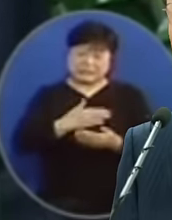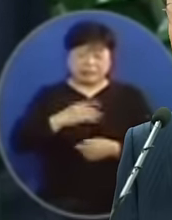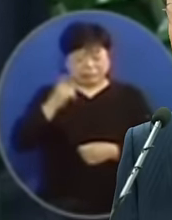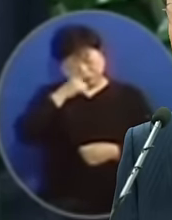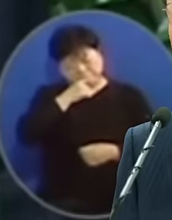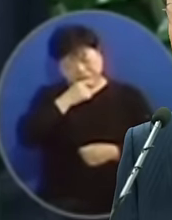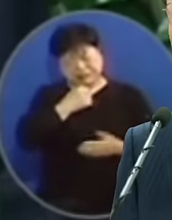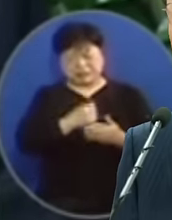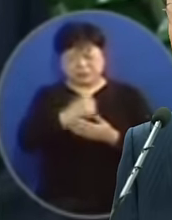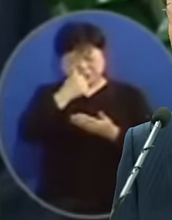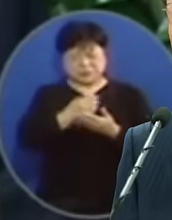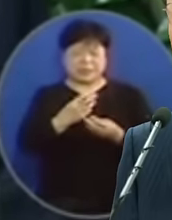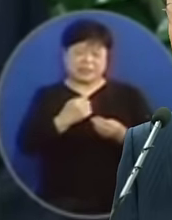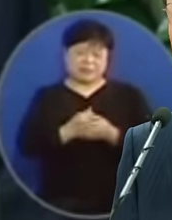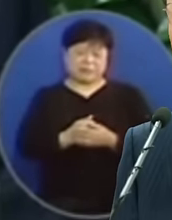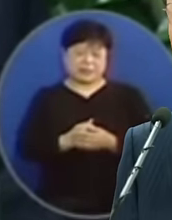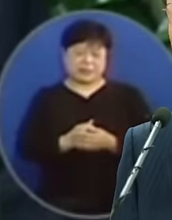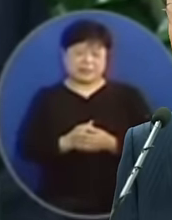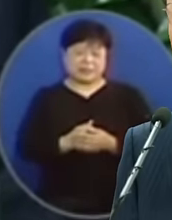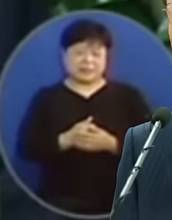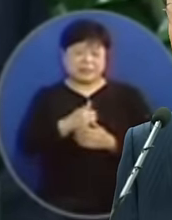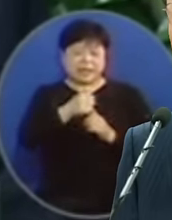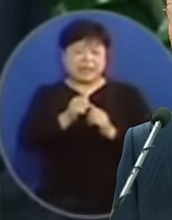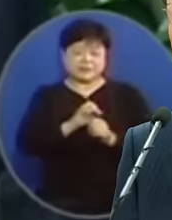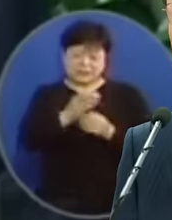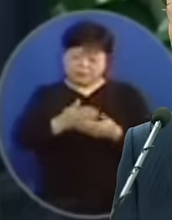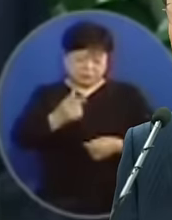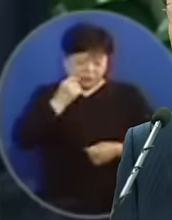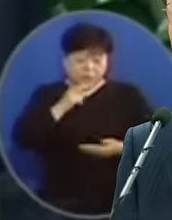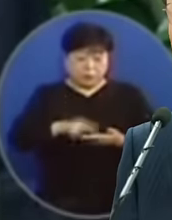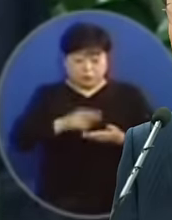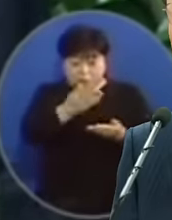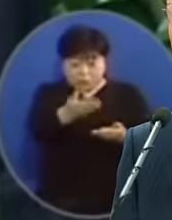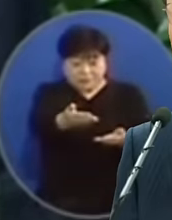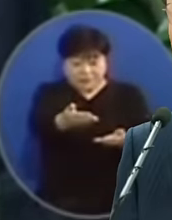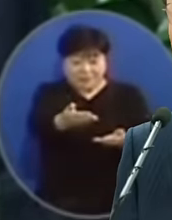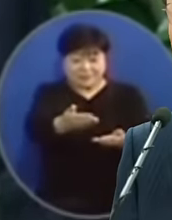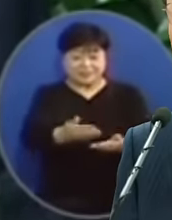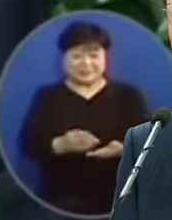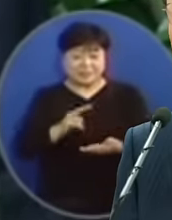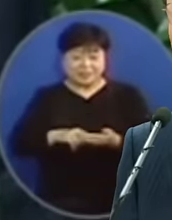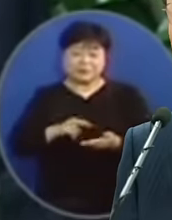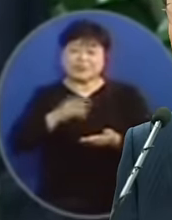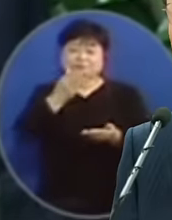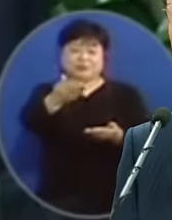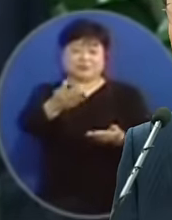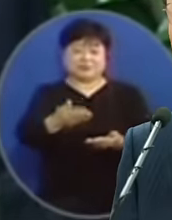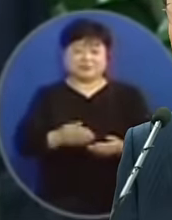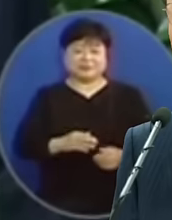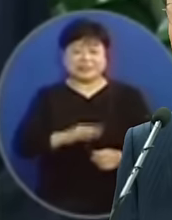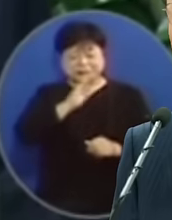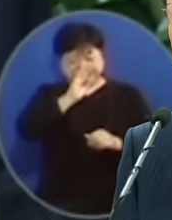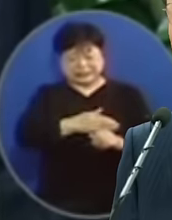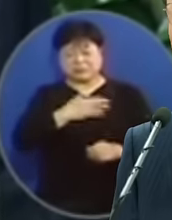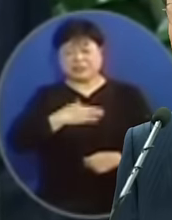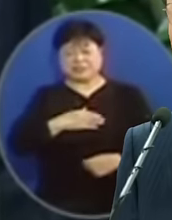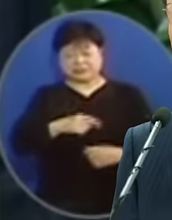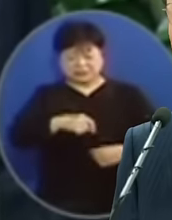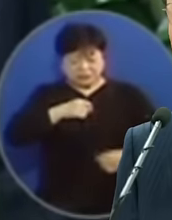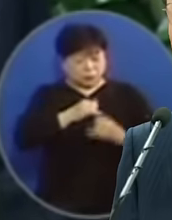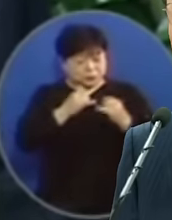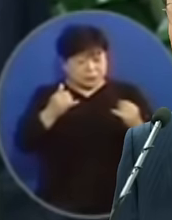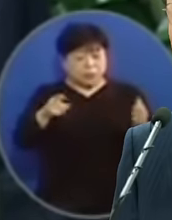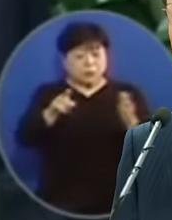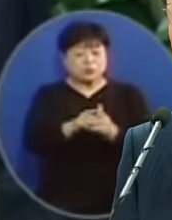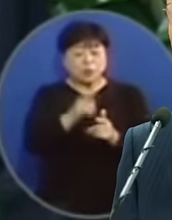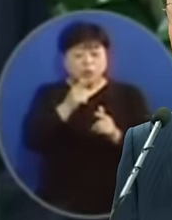같은 사람 사랑받을 수 없다. 그러한 내용의 편지를 해봤어요. 그래서 내가 답장을 쓴 게를 당신 잘못 알았다. 의로운 사람을